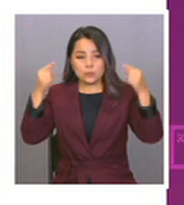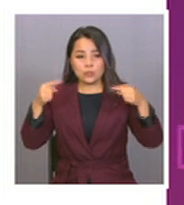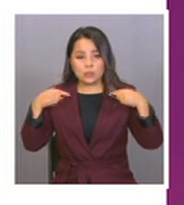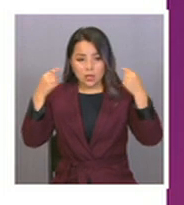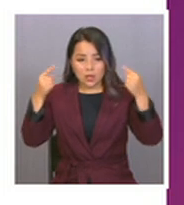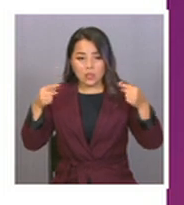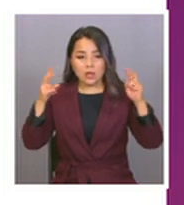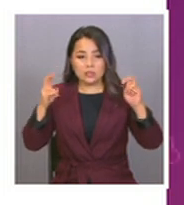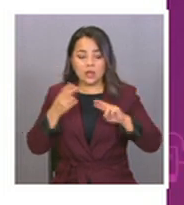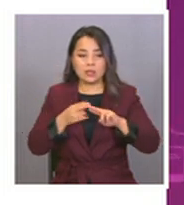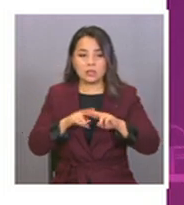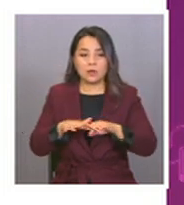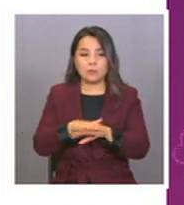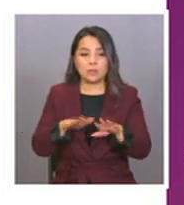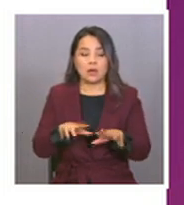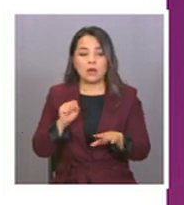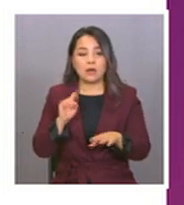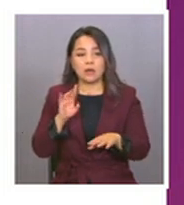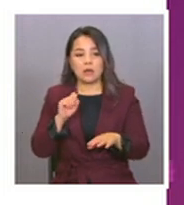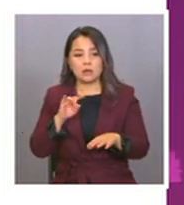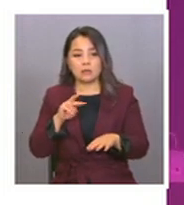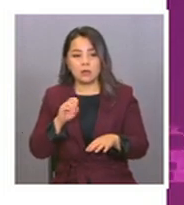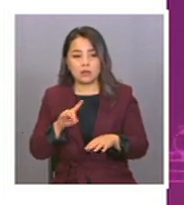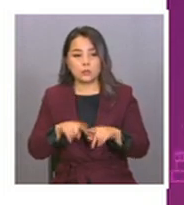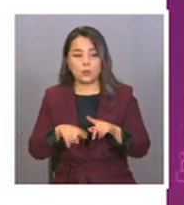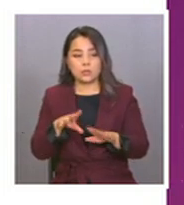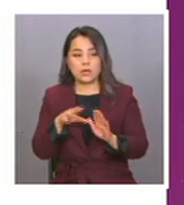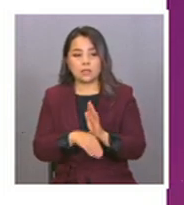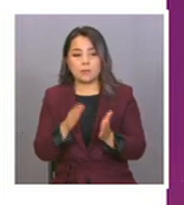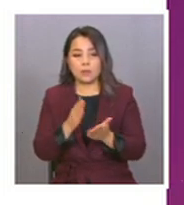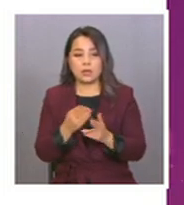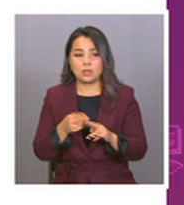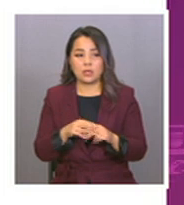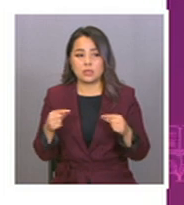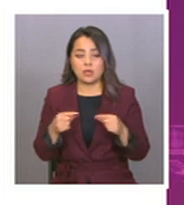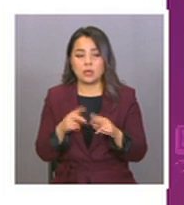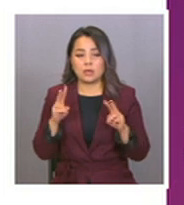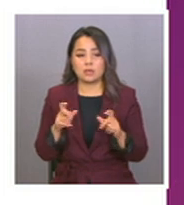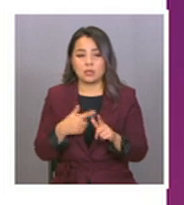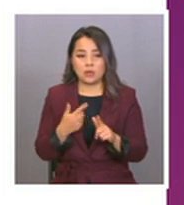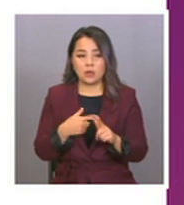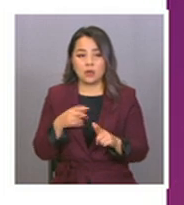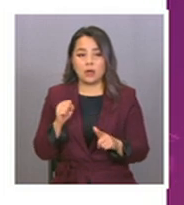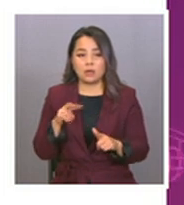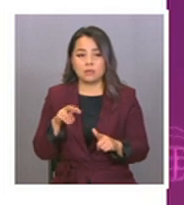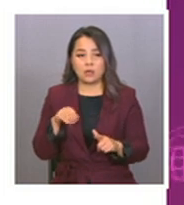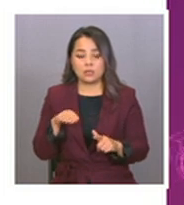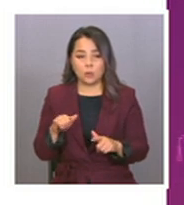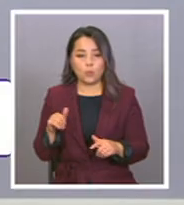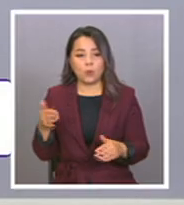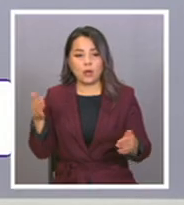мүйізділер тұқымдасына, арқарлар туысына жатады екен. Нақты түрдің атауы алатау арқары.